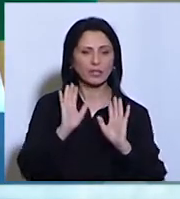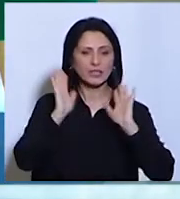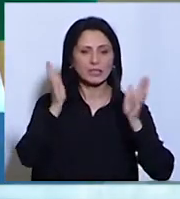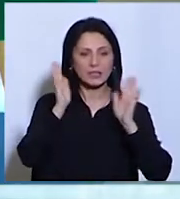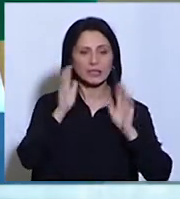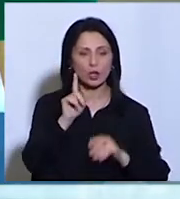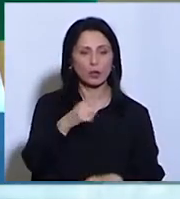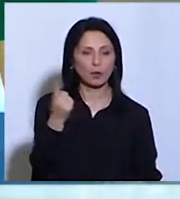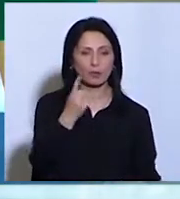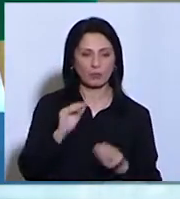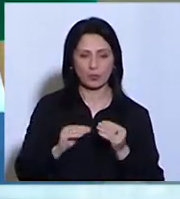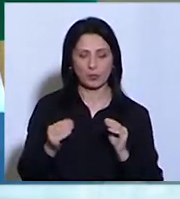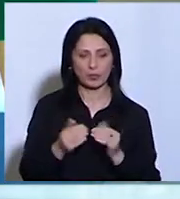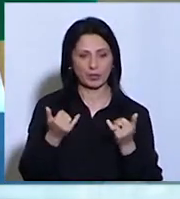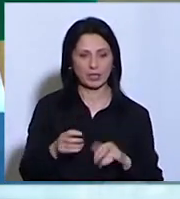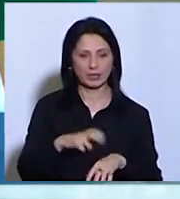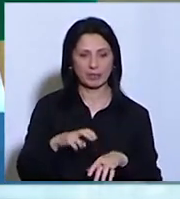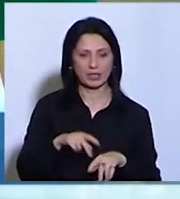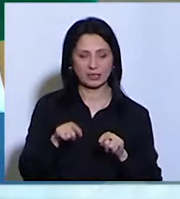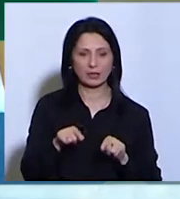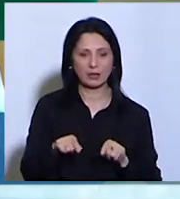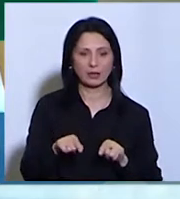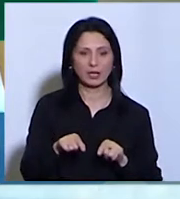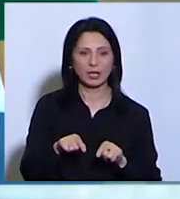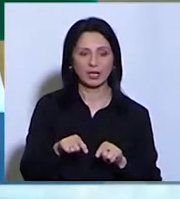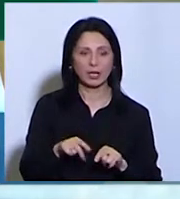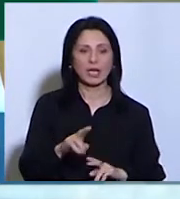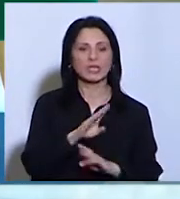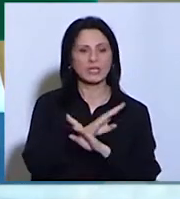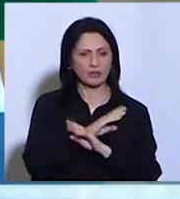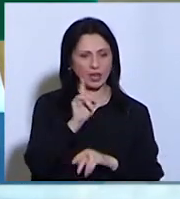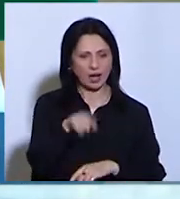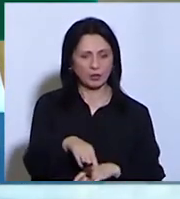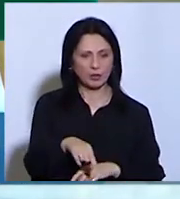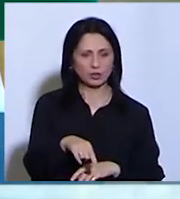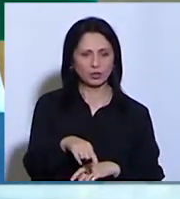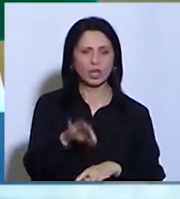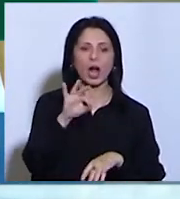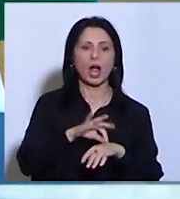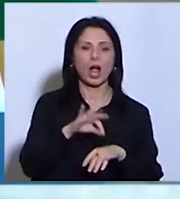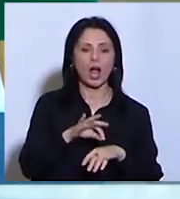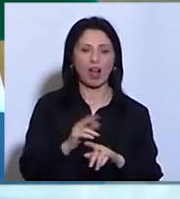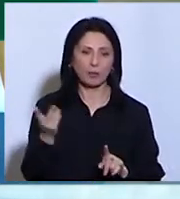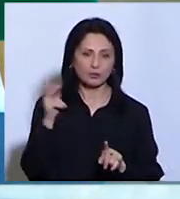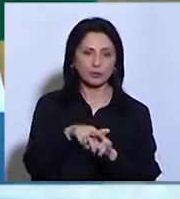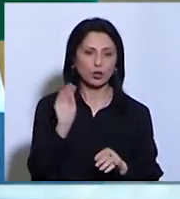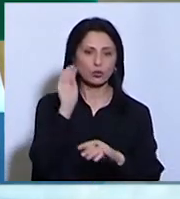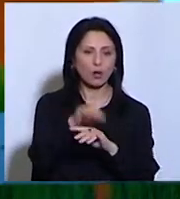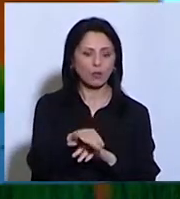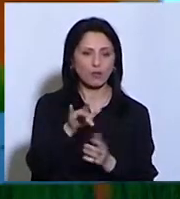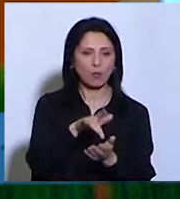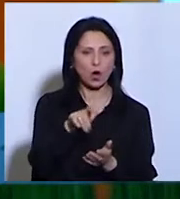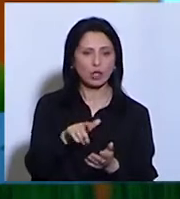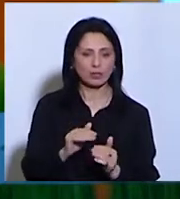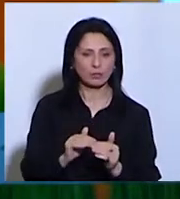ჰიპერტენზია ნომერ პირველი პრობლემაა დღეს მედიცინის, ზოგადად ვთქვათ, სიკვდილიანობაში, ავადობის ტვირთში, რაც